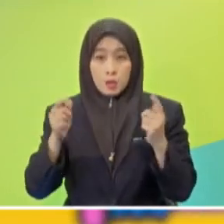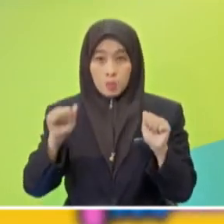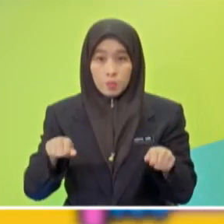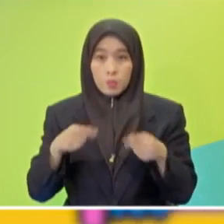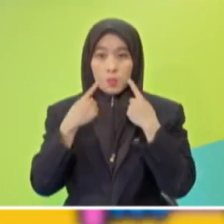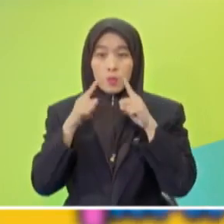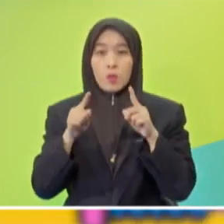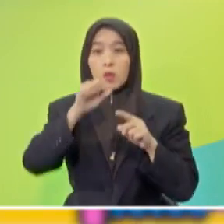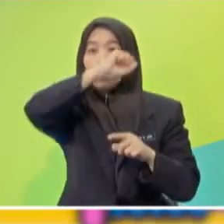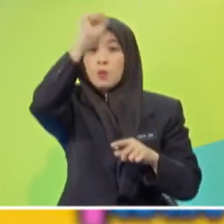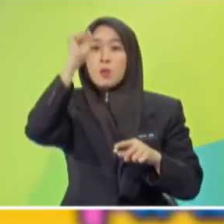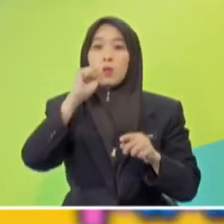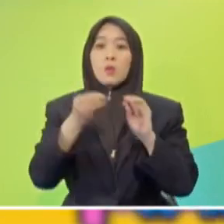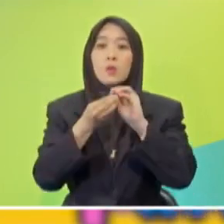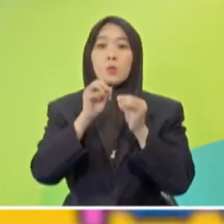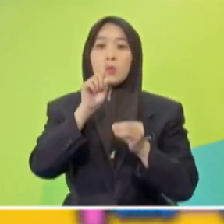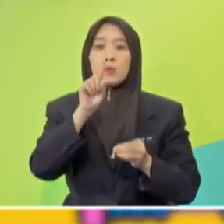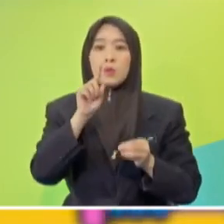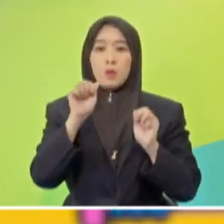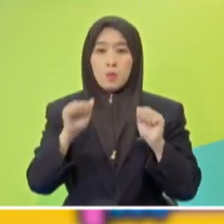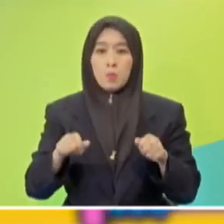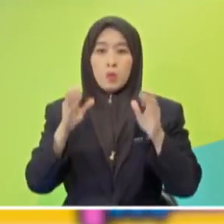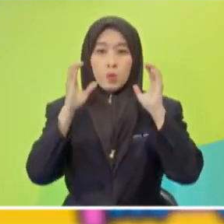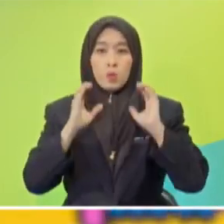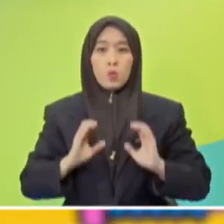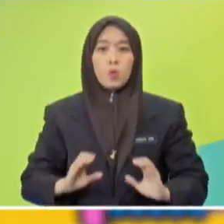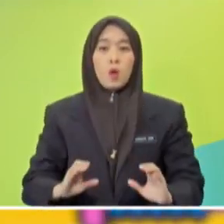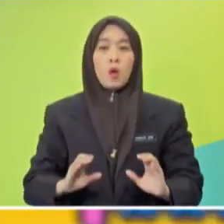nomor 1 boleh coba juga